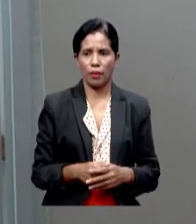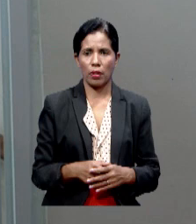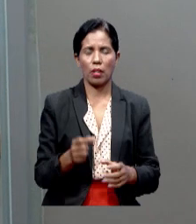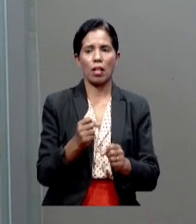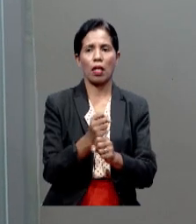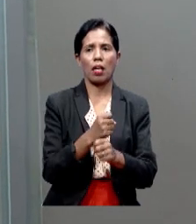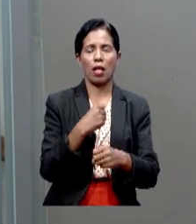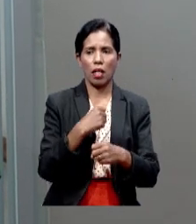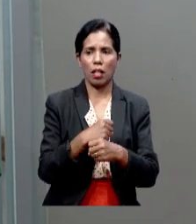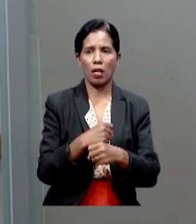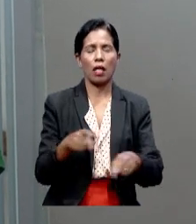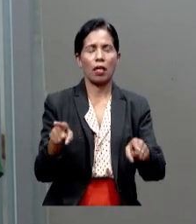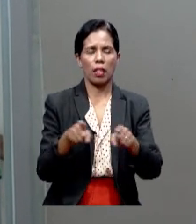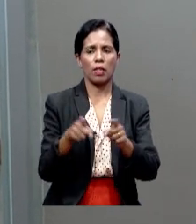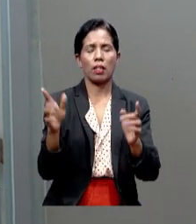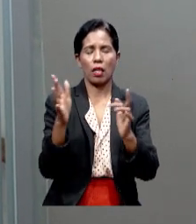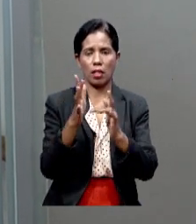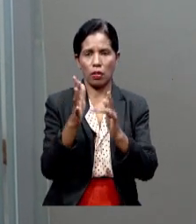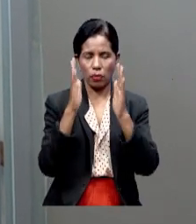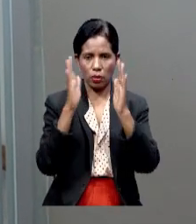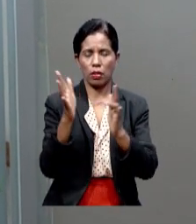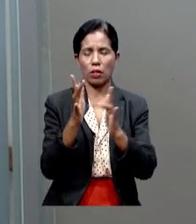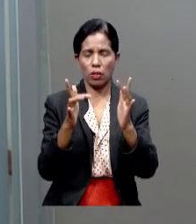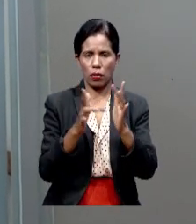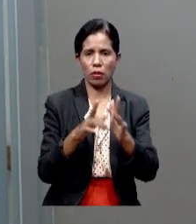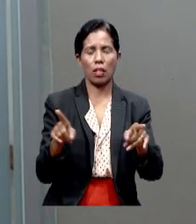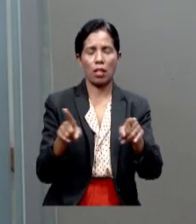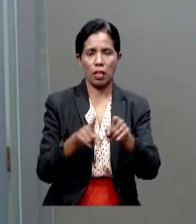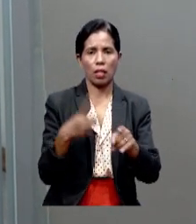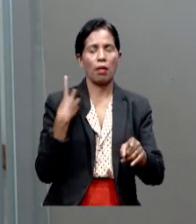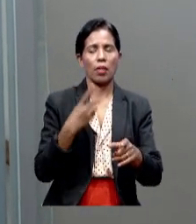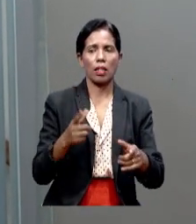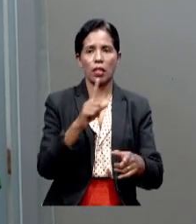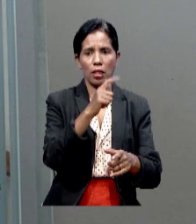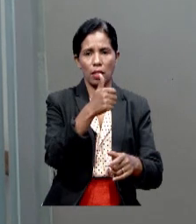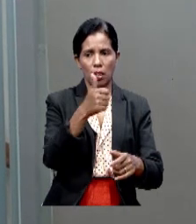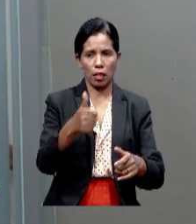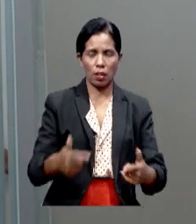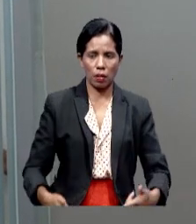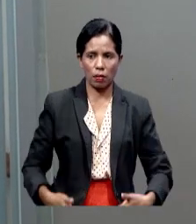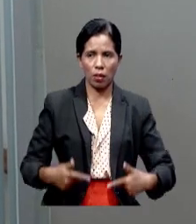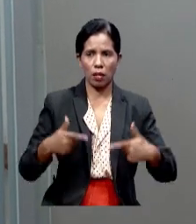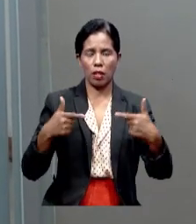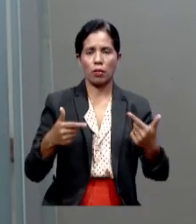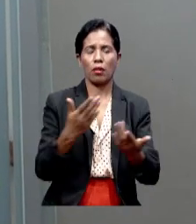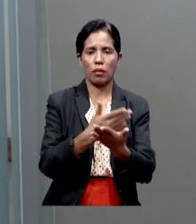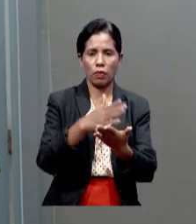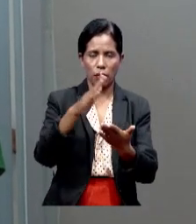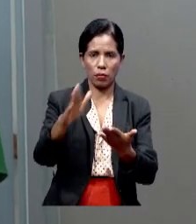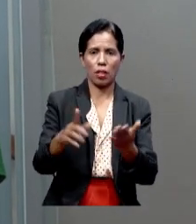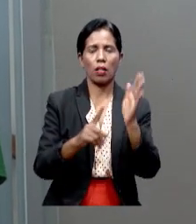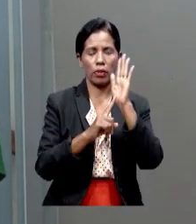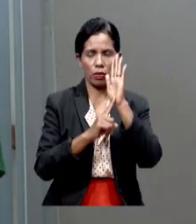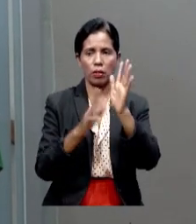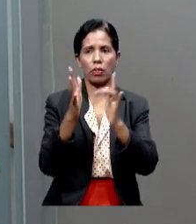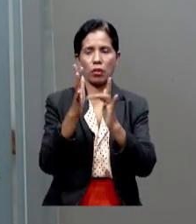halazu saya di dar sentru ba ami idenya Morris atu bele transmiti atu bele hatudu na